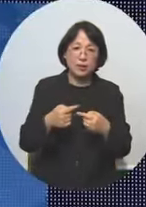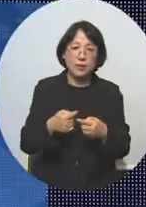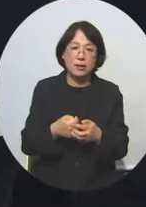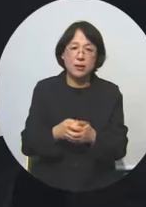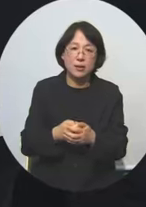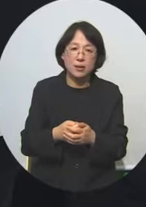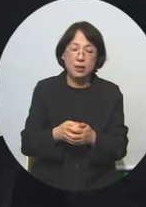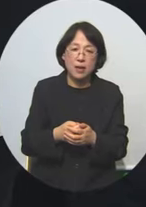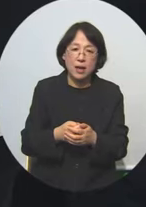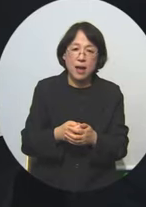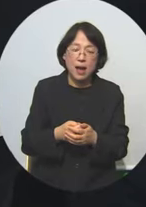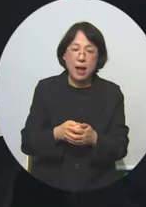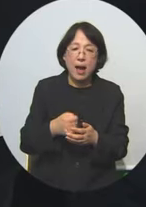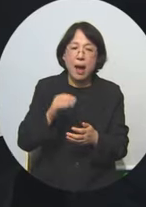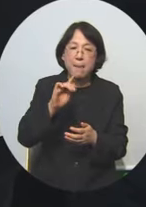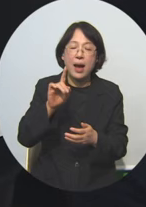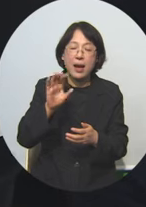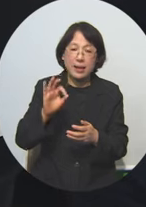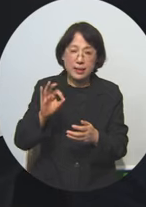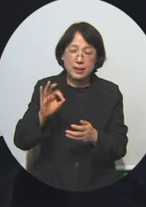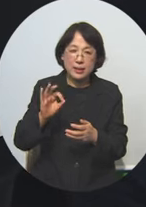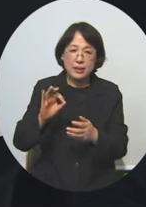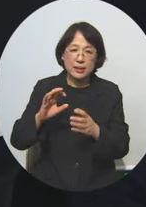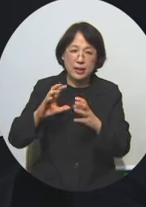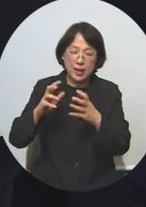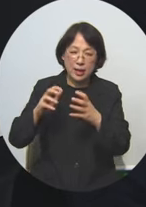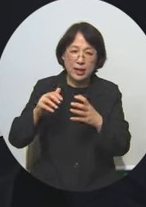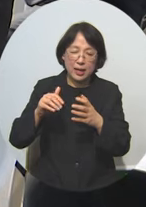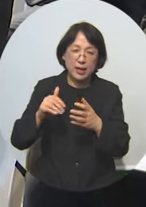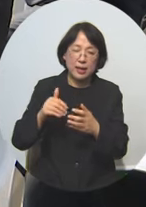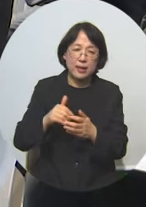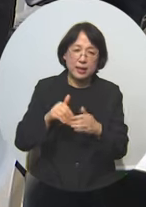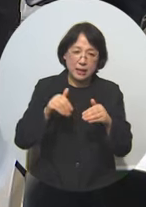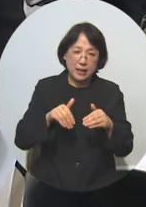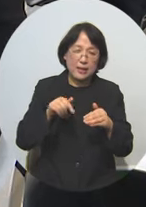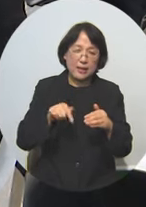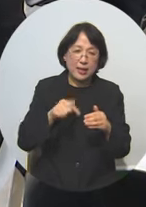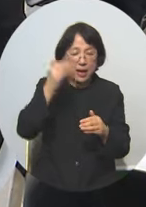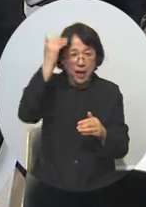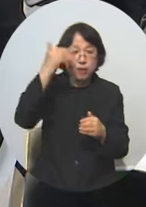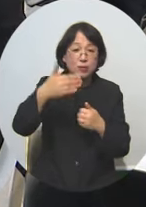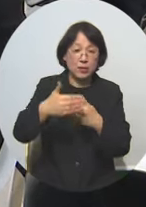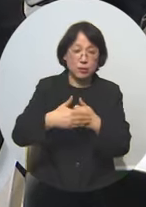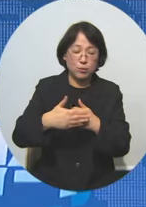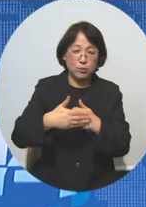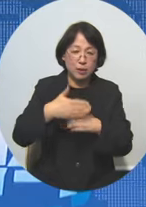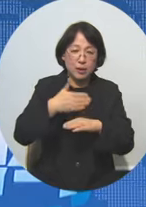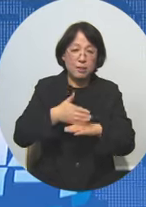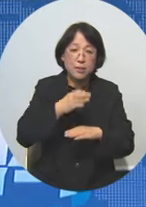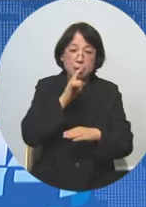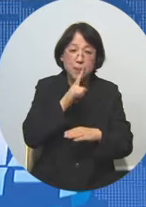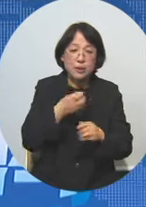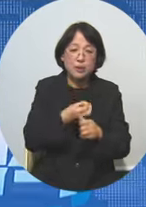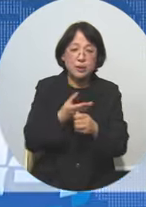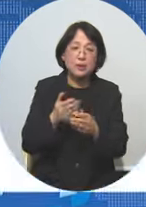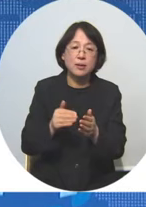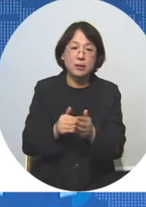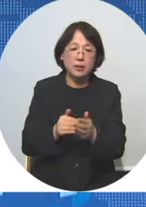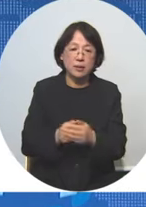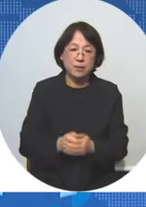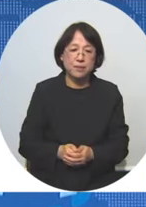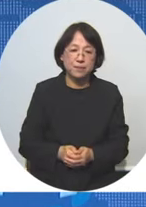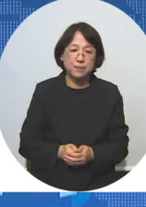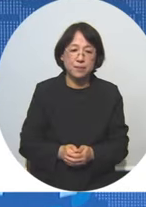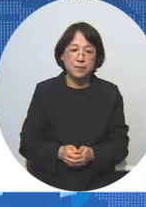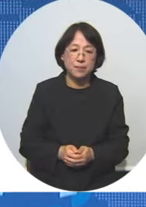호세인 주한 방글라데시 대사는 미얀마 난민들을 위한 한국의 지원에 감사를 전했습니다. It is heartening